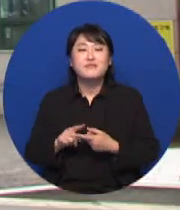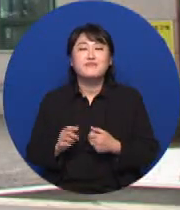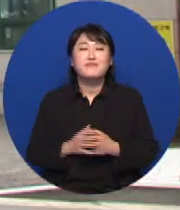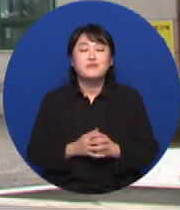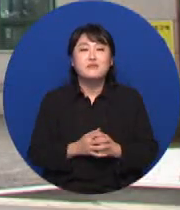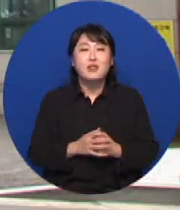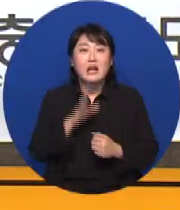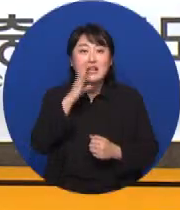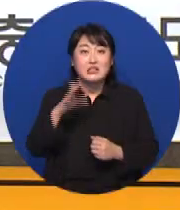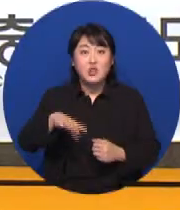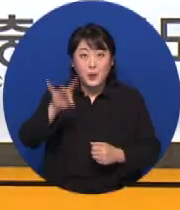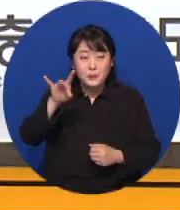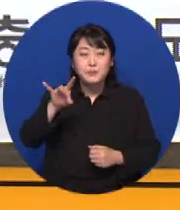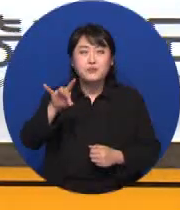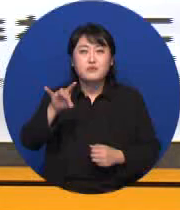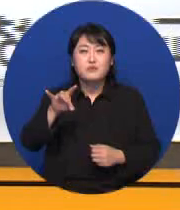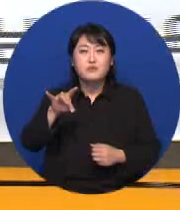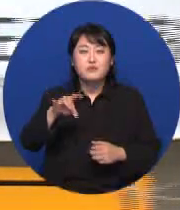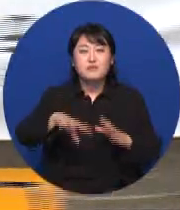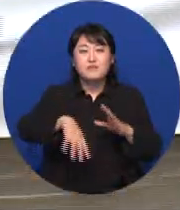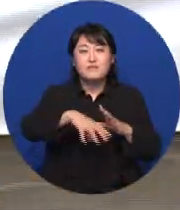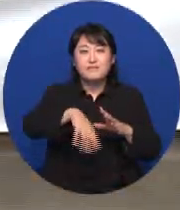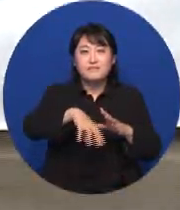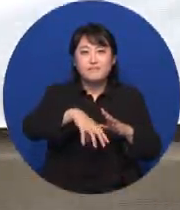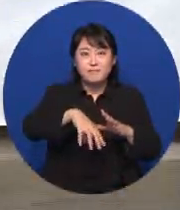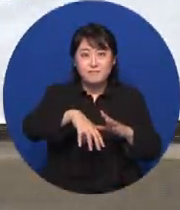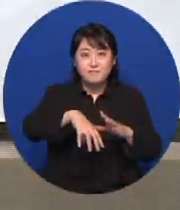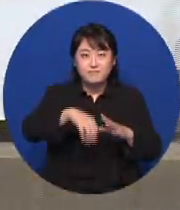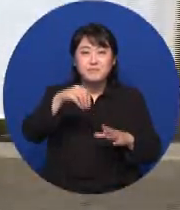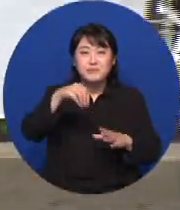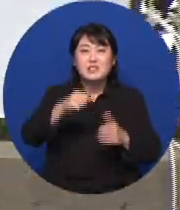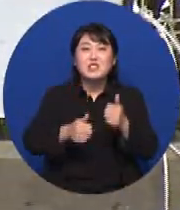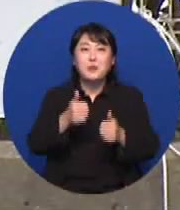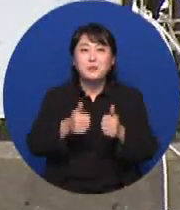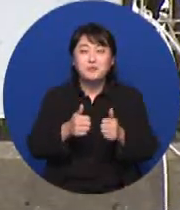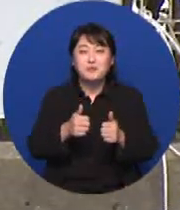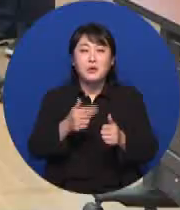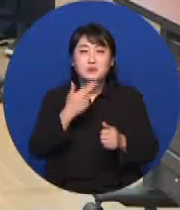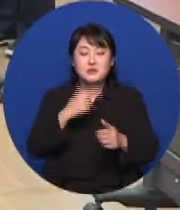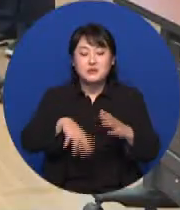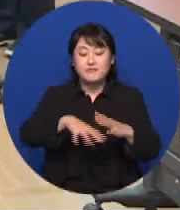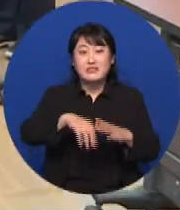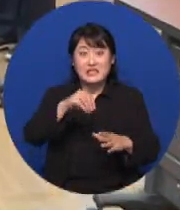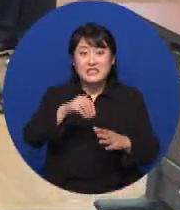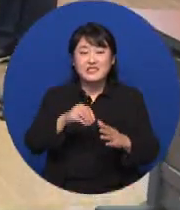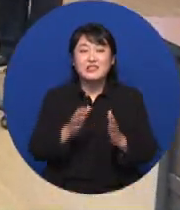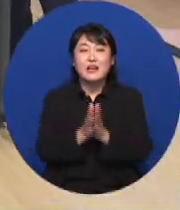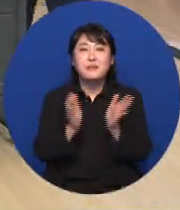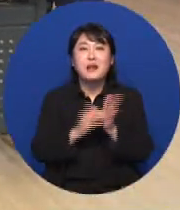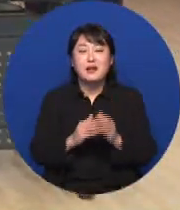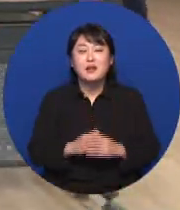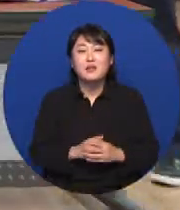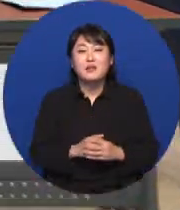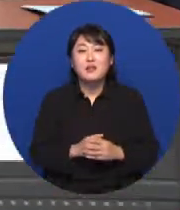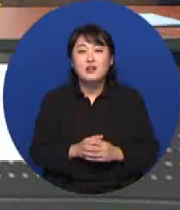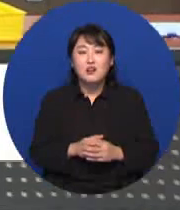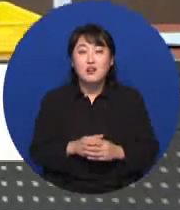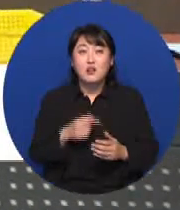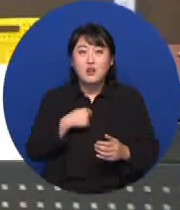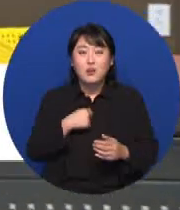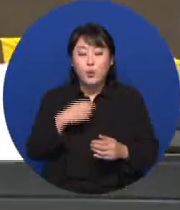아산 지역에 올해 처음으로 교육감 전형, 즉 고교 평준화 제도가 시행됐습니다. 첫 해 고등학교 배정